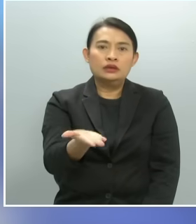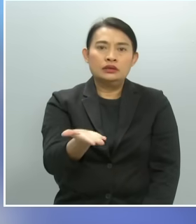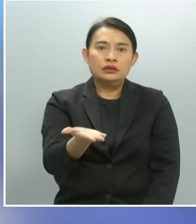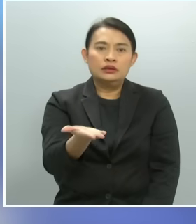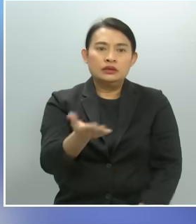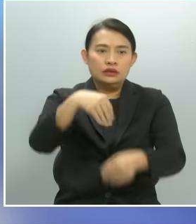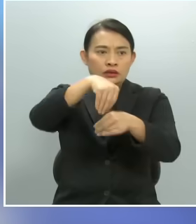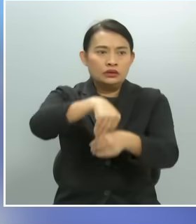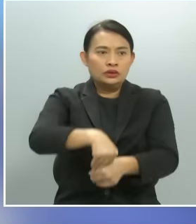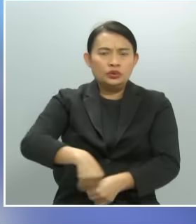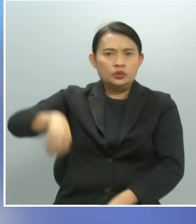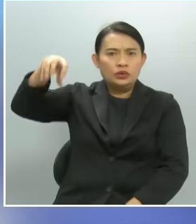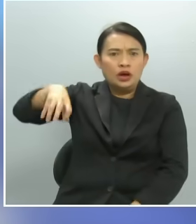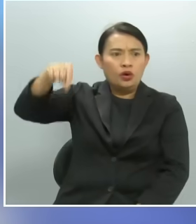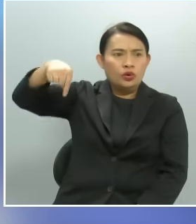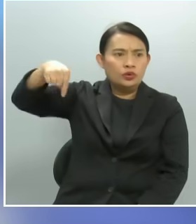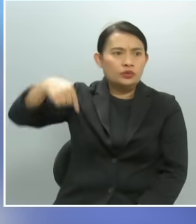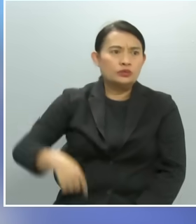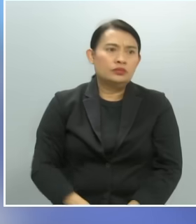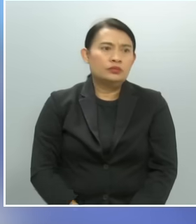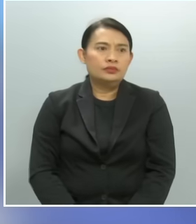ภูมิตั้งอยู่นอกห้องแบบนี้